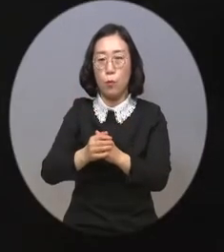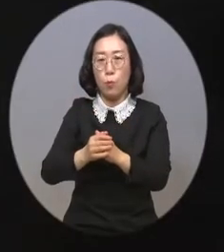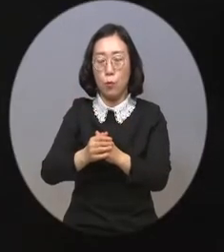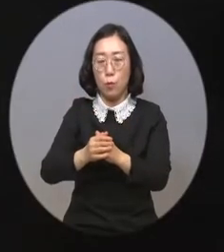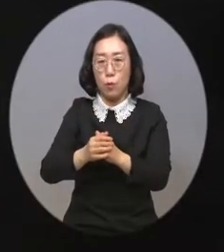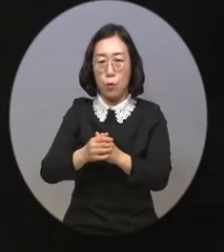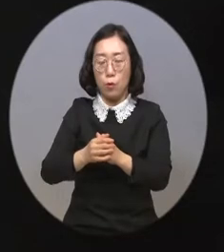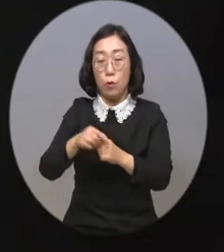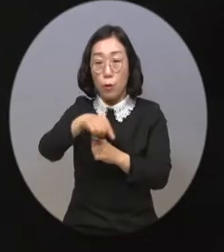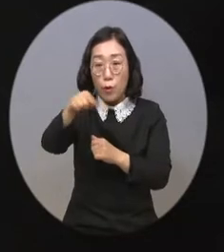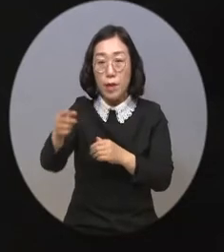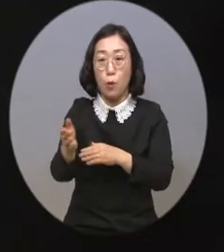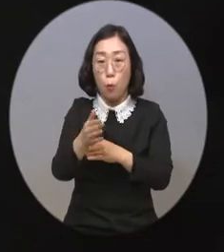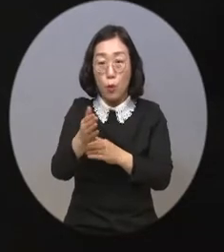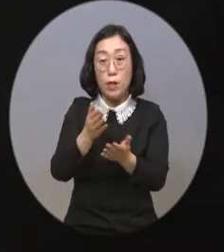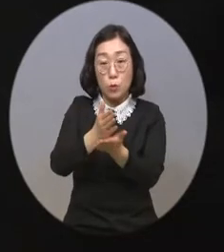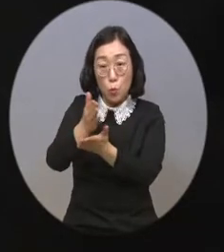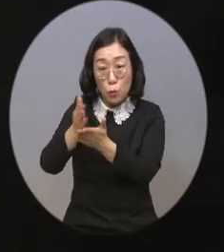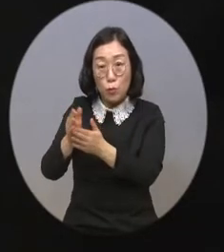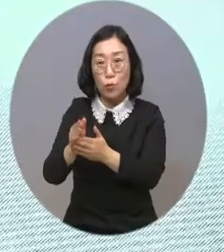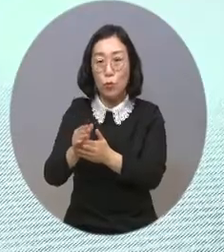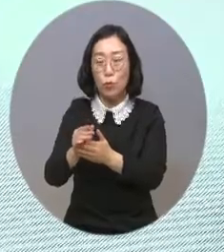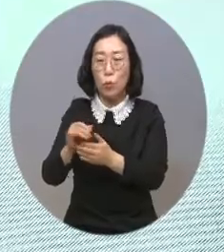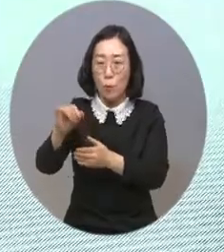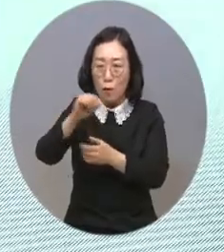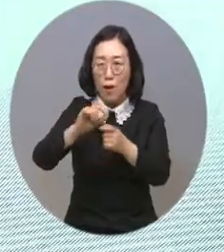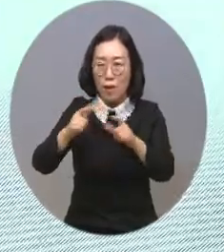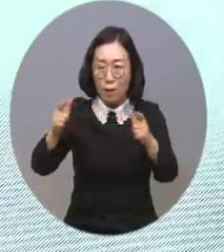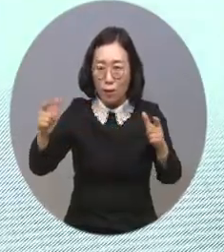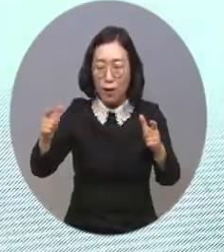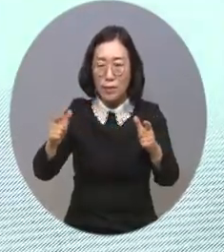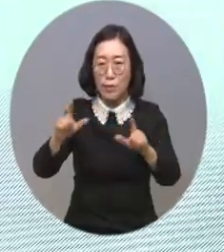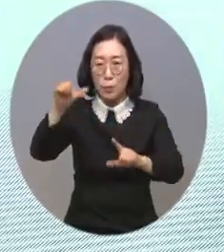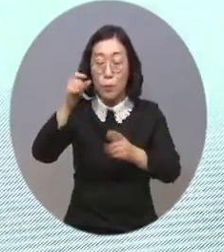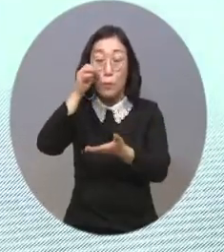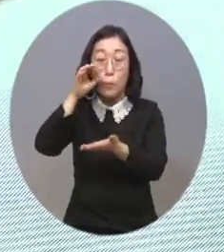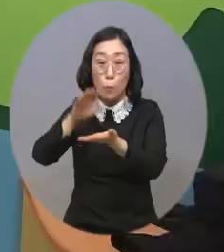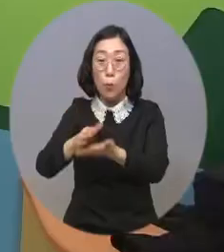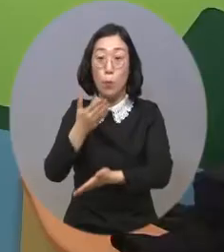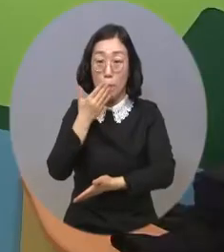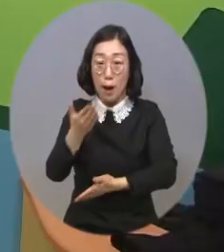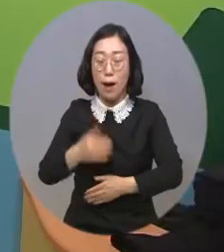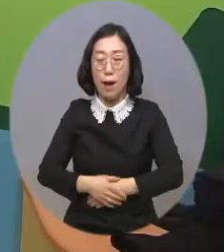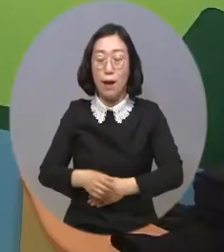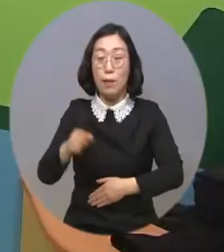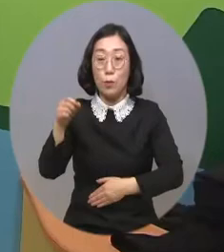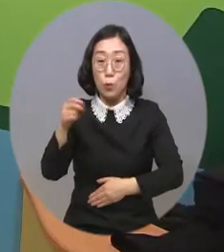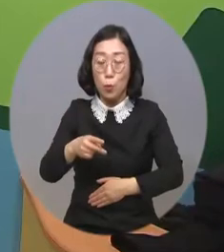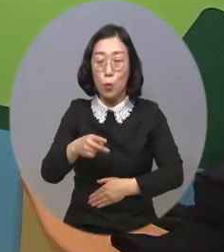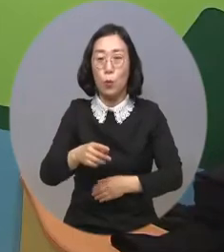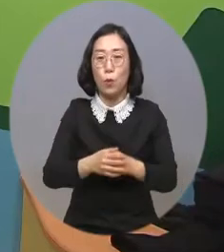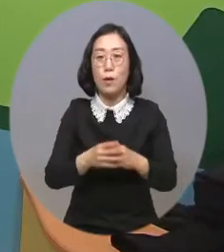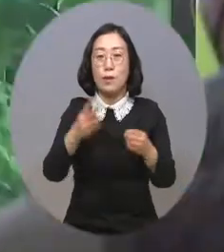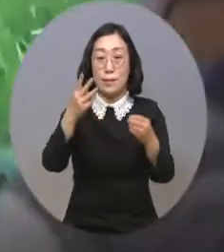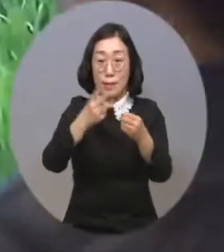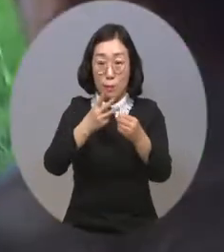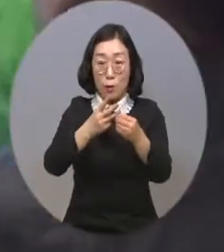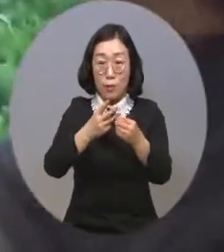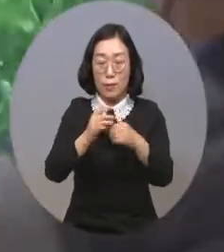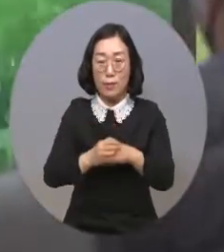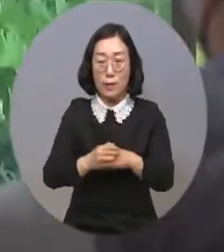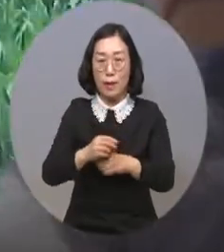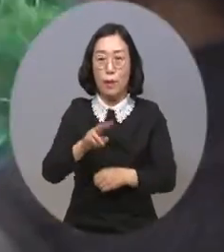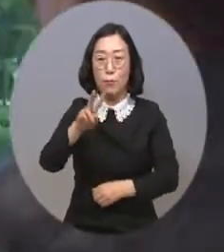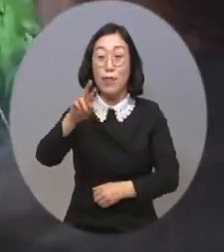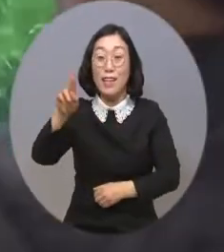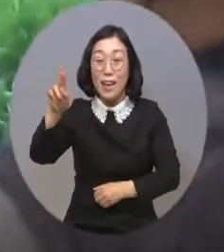현지 어종과 곤충에 표본을 전시하고 있습니다 더 나아가 디지털 시대에 걸맞는 가상현실 기술을